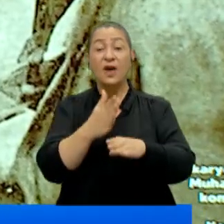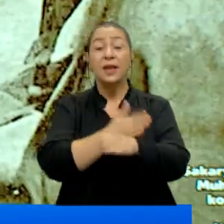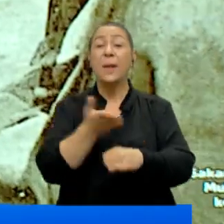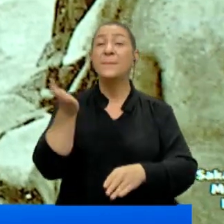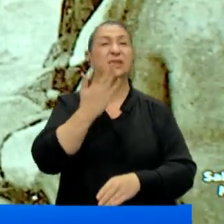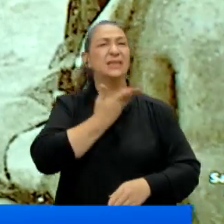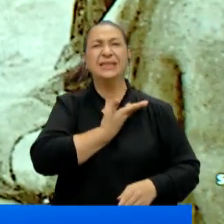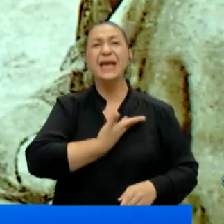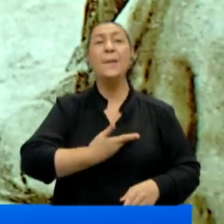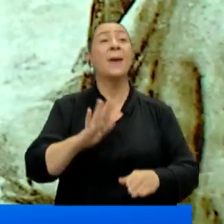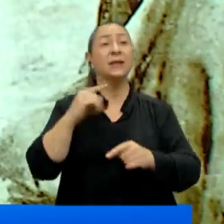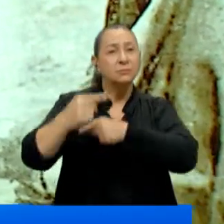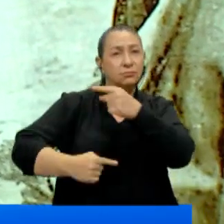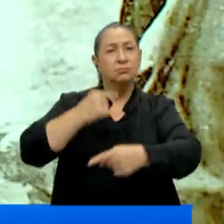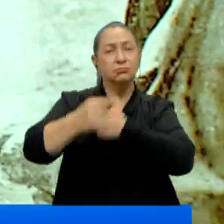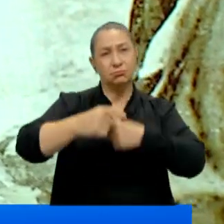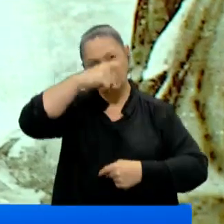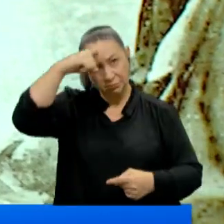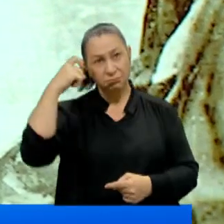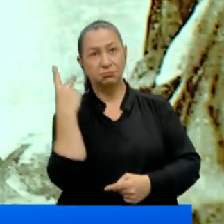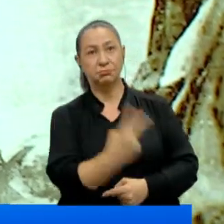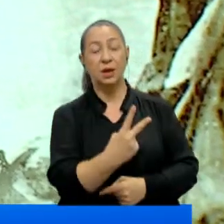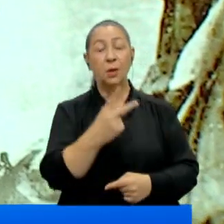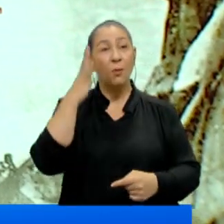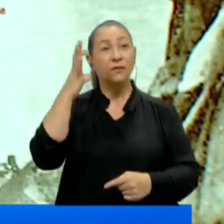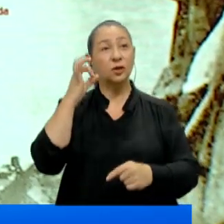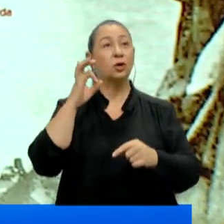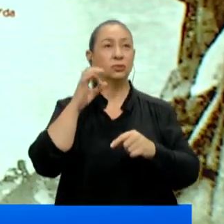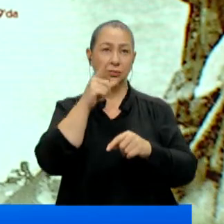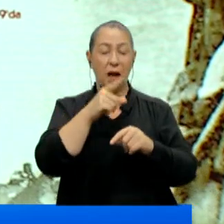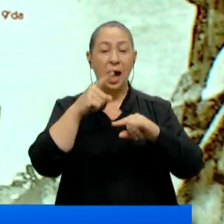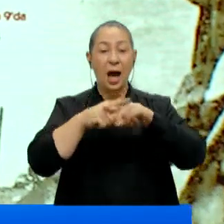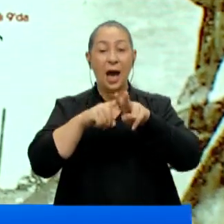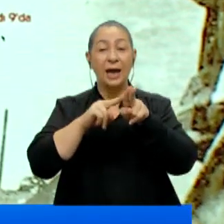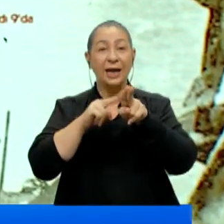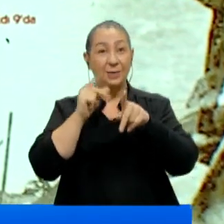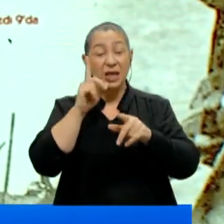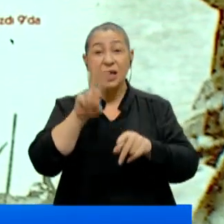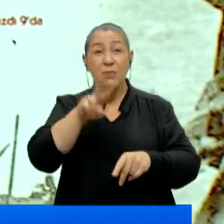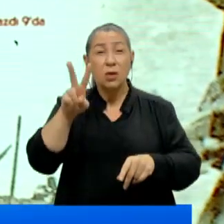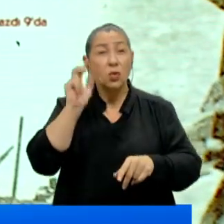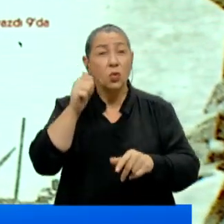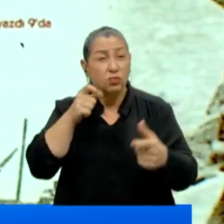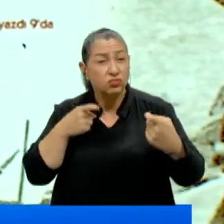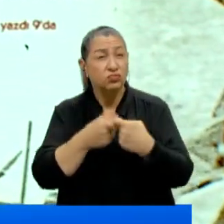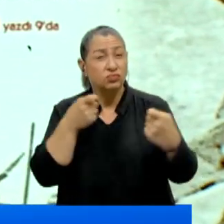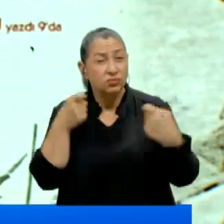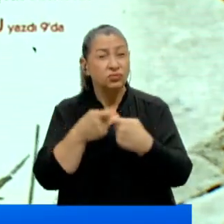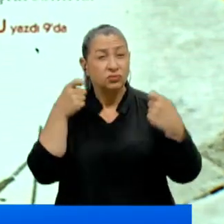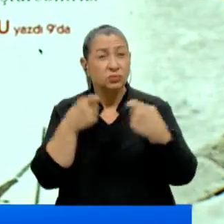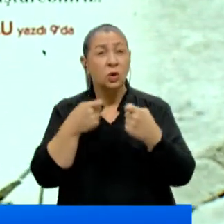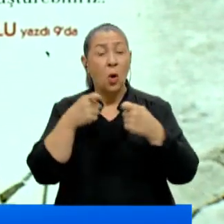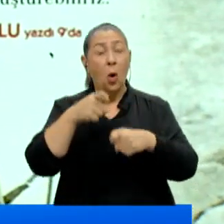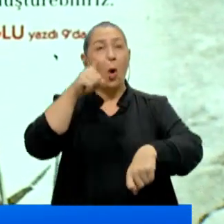sevgi bilmeyen kuşağın eseridir dedi. Profesör Hakkı Uyar 22 gün süren muharebenin milli mücadelenin